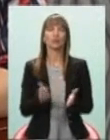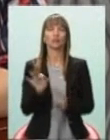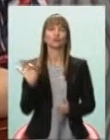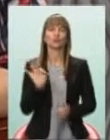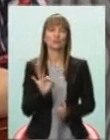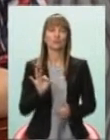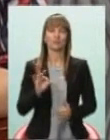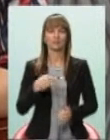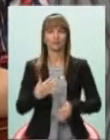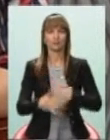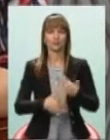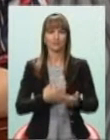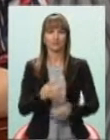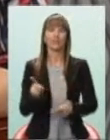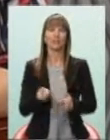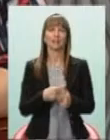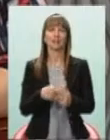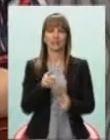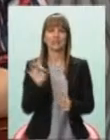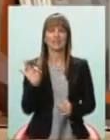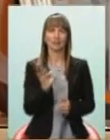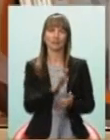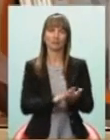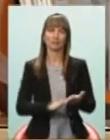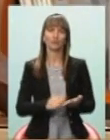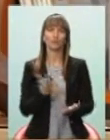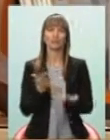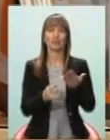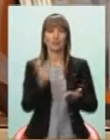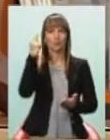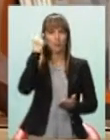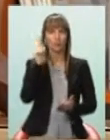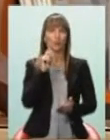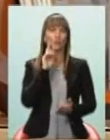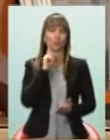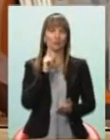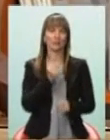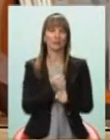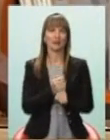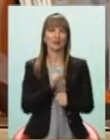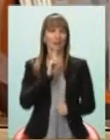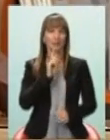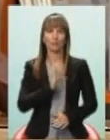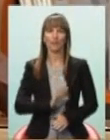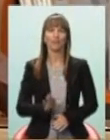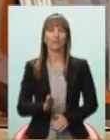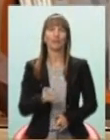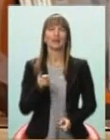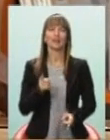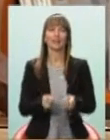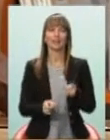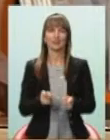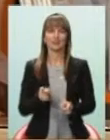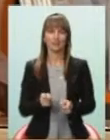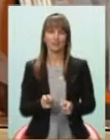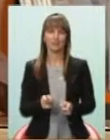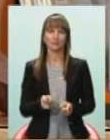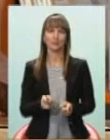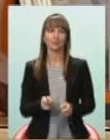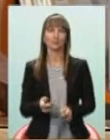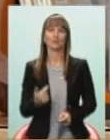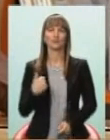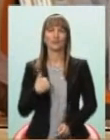взагалі бачкатуєш, чи ти одразу вибачаєшся, якщо зрозумієш, що зробиш щось не те? Іноді